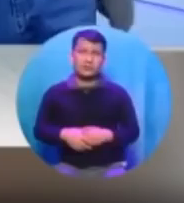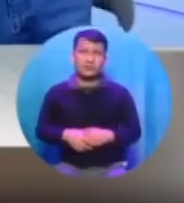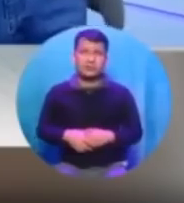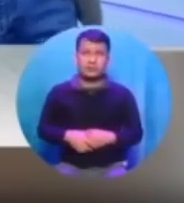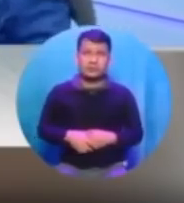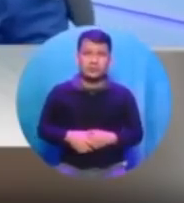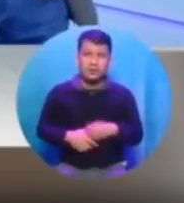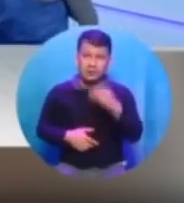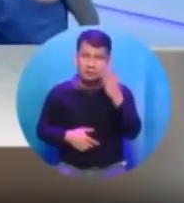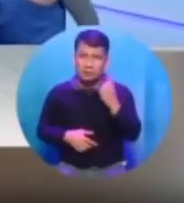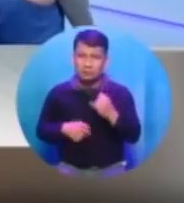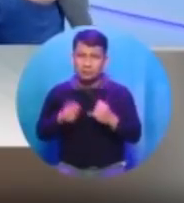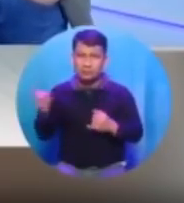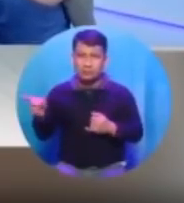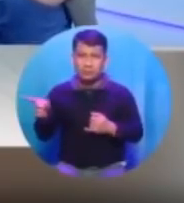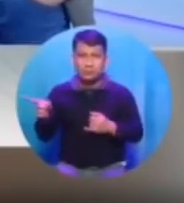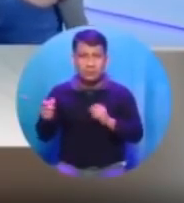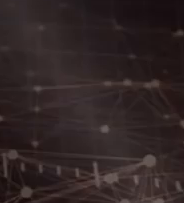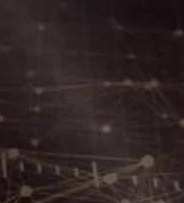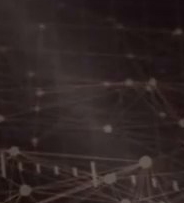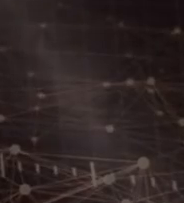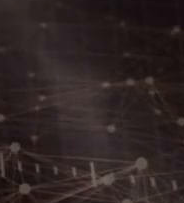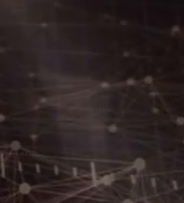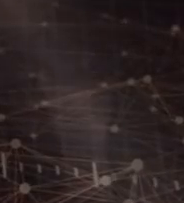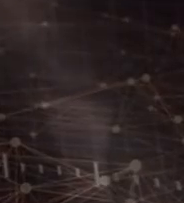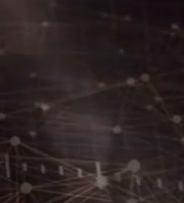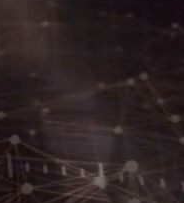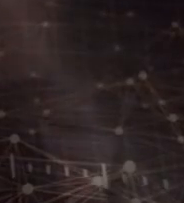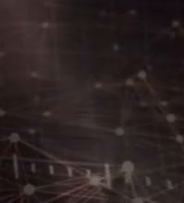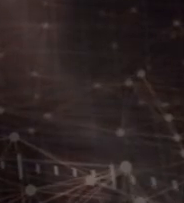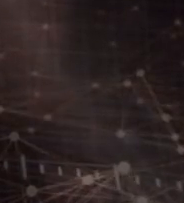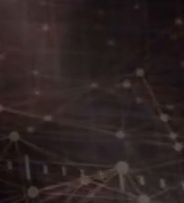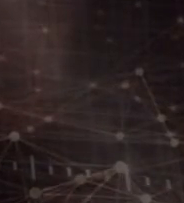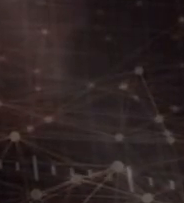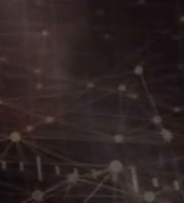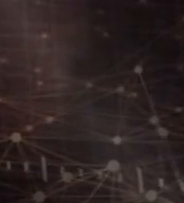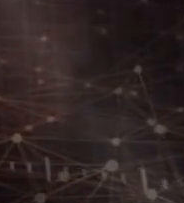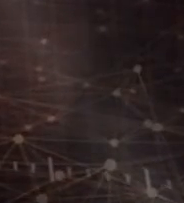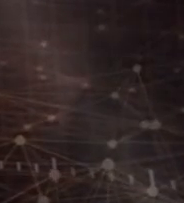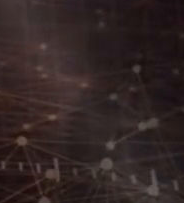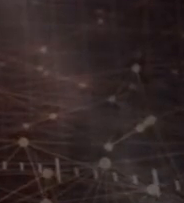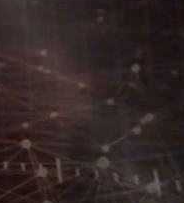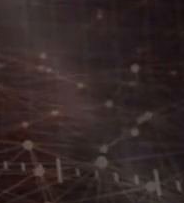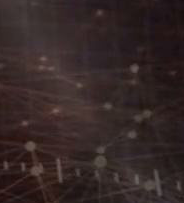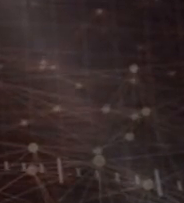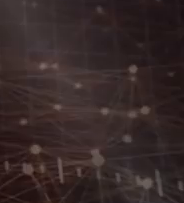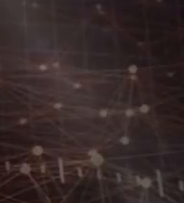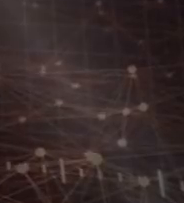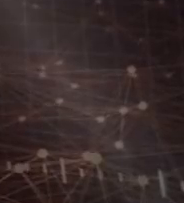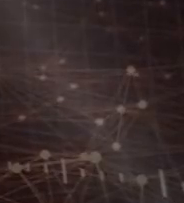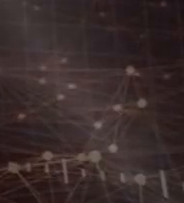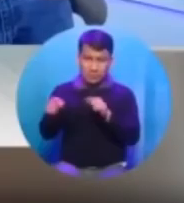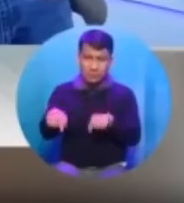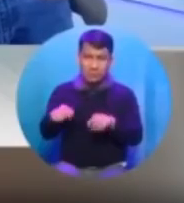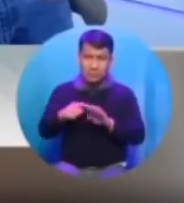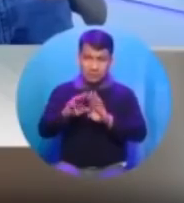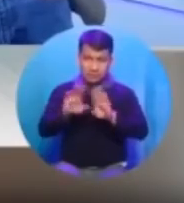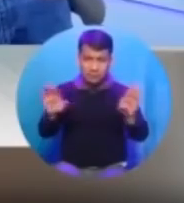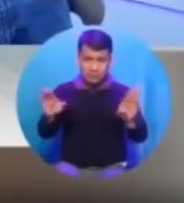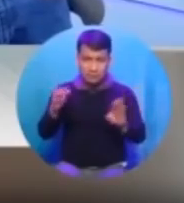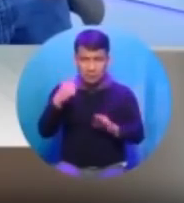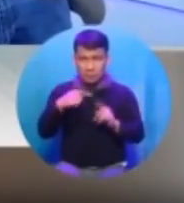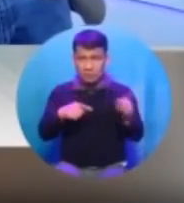po. Bakit po kayo dinamay ni Jeric? Although sinabi na po ng anak nyo na dahil nag-aaway sila at umaawat ka